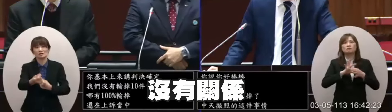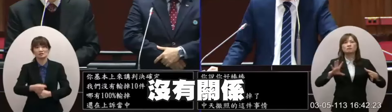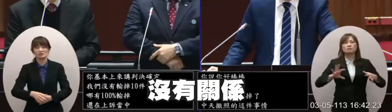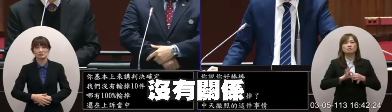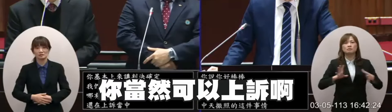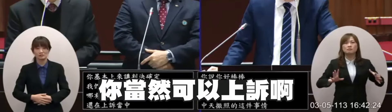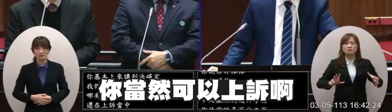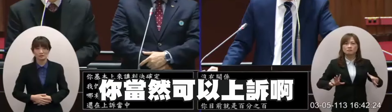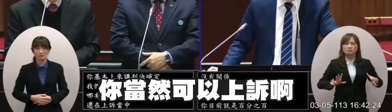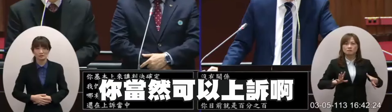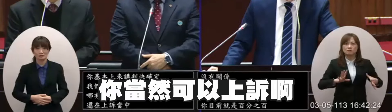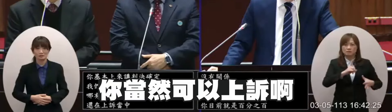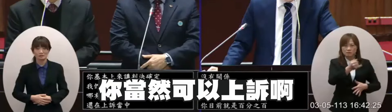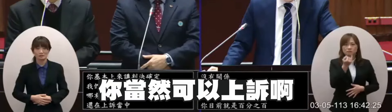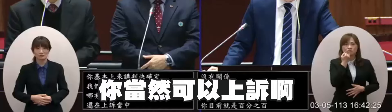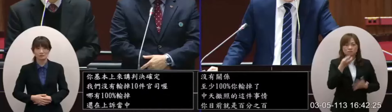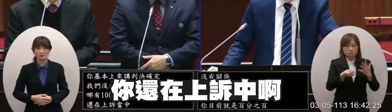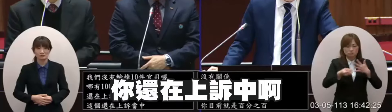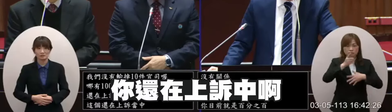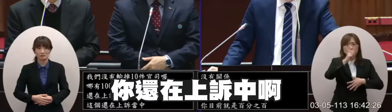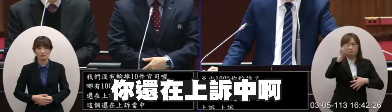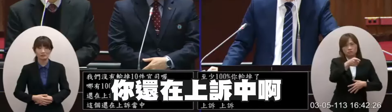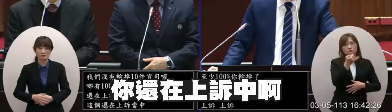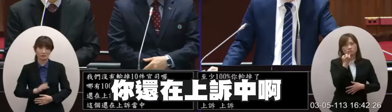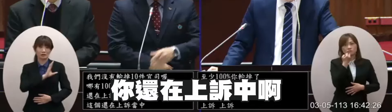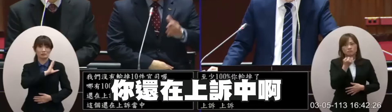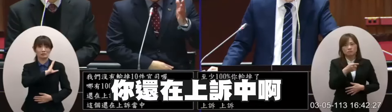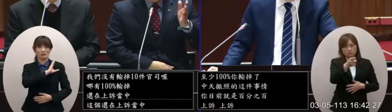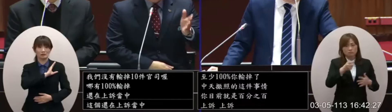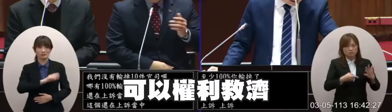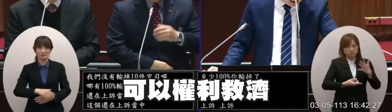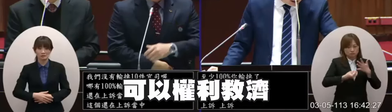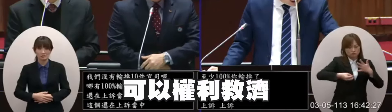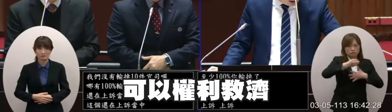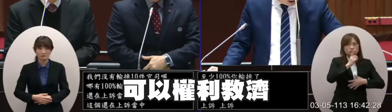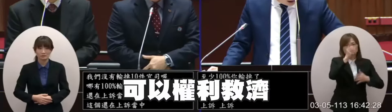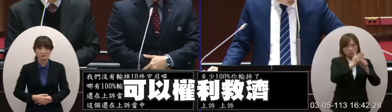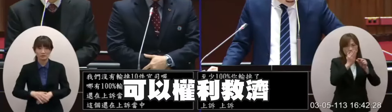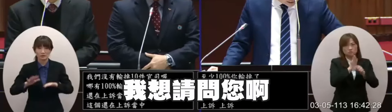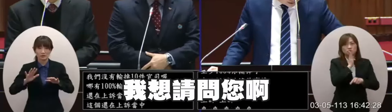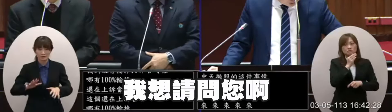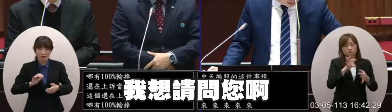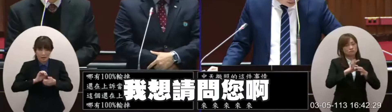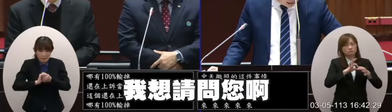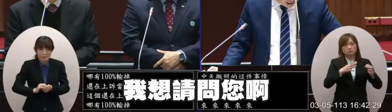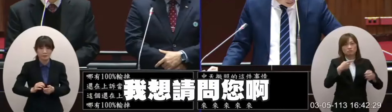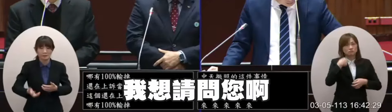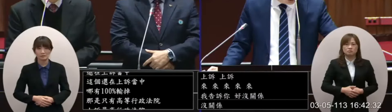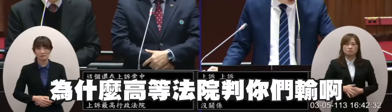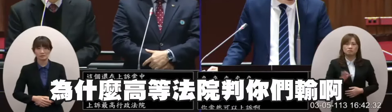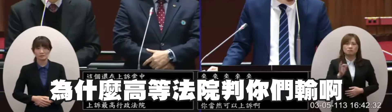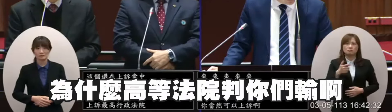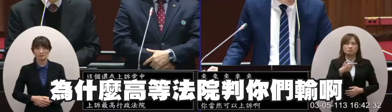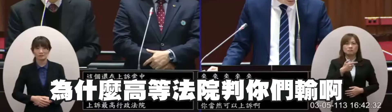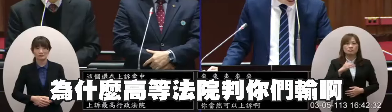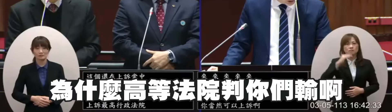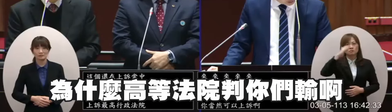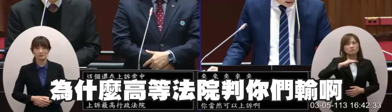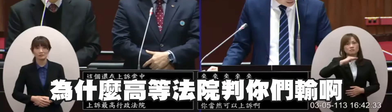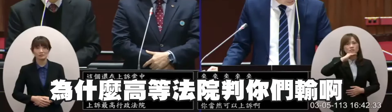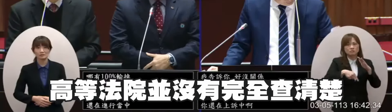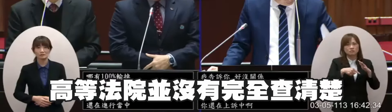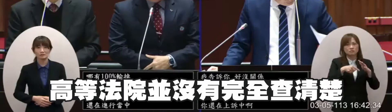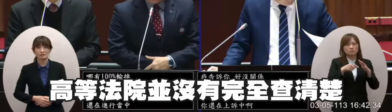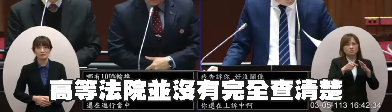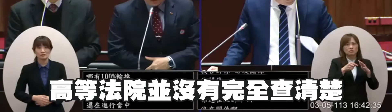有关系。你当然可以上诉啊，你还在上诉中啊， 所以 有关系 可以全力救济啊。 我想请问您哈，为什么高等法院判你们